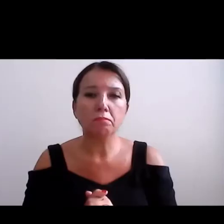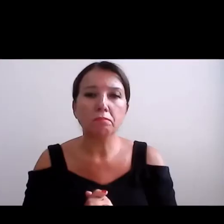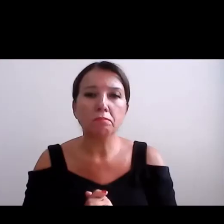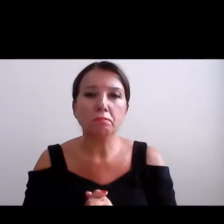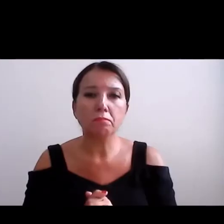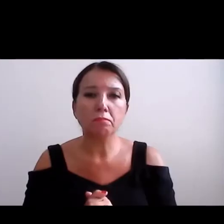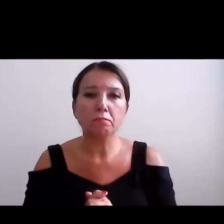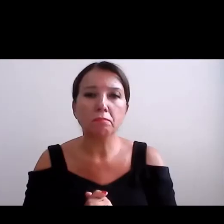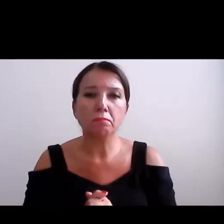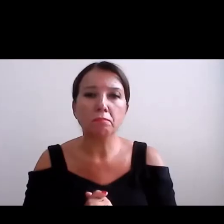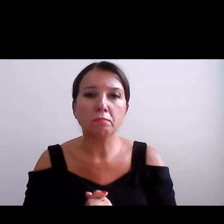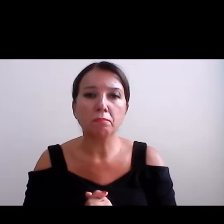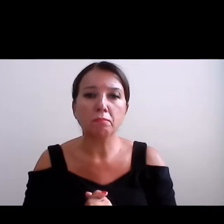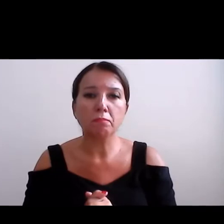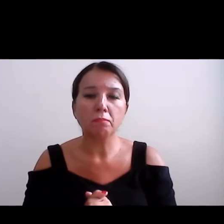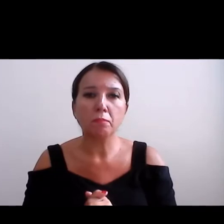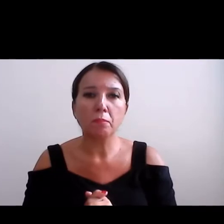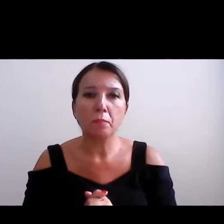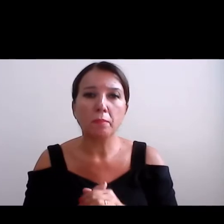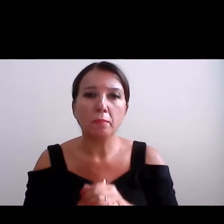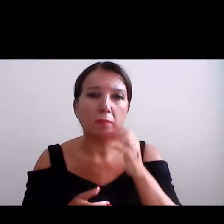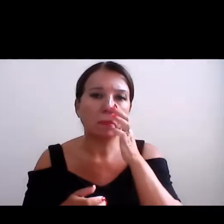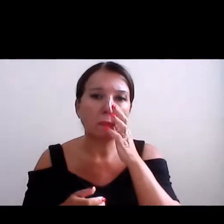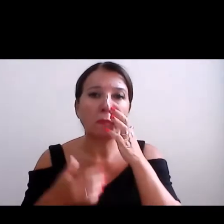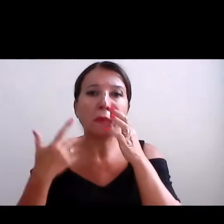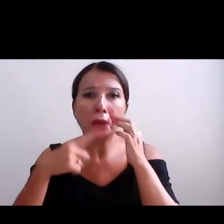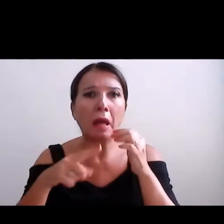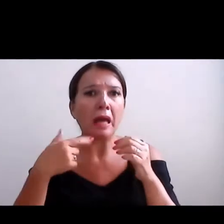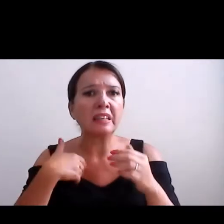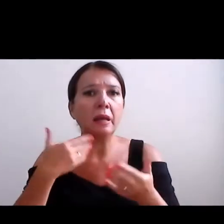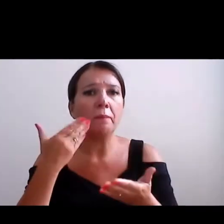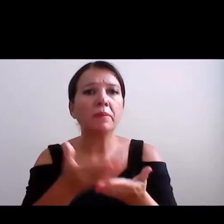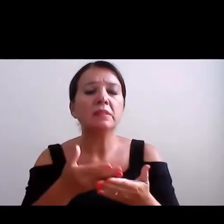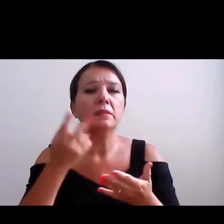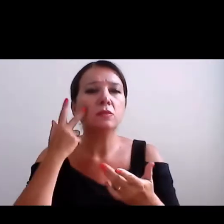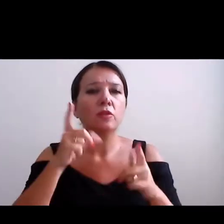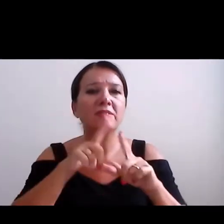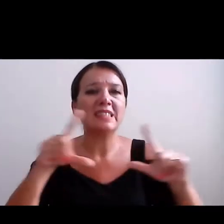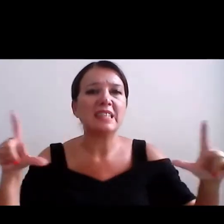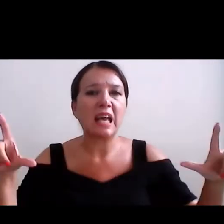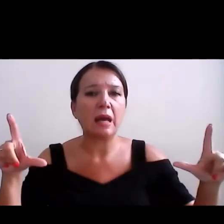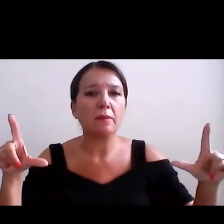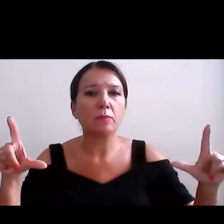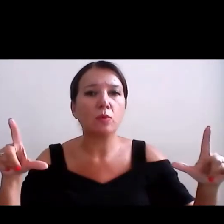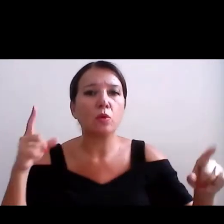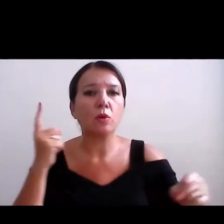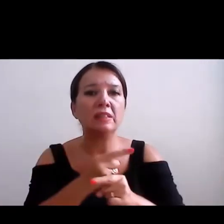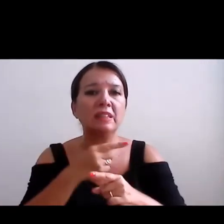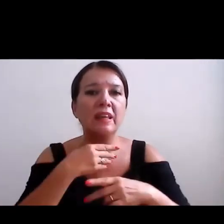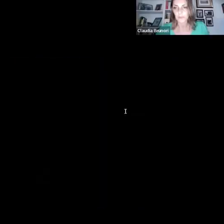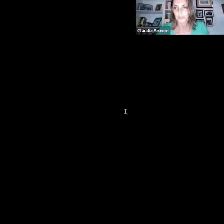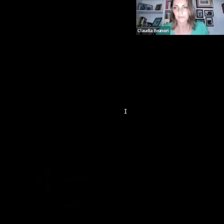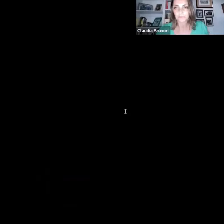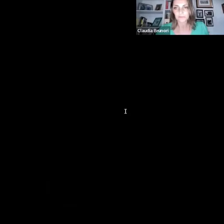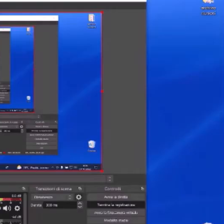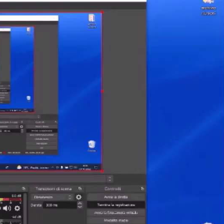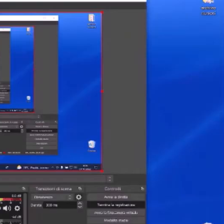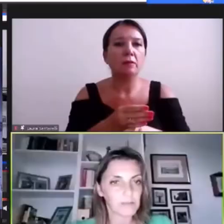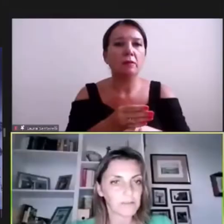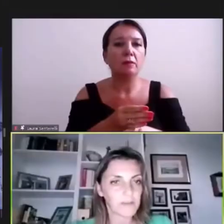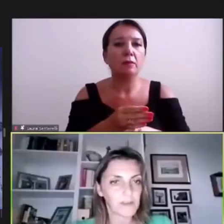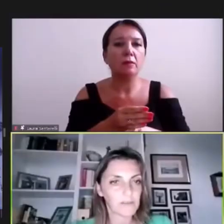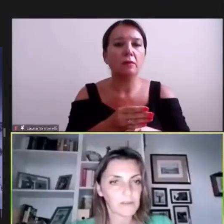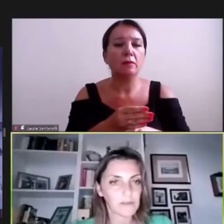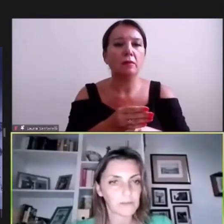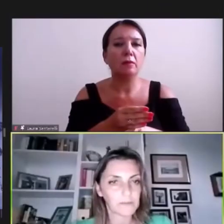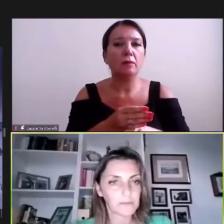Ecco, era in modalità presentazione. Sì, no, scusami, a schermo intero. Devo condividere tutto lo schermo. Ok. Quello che